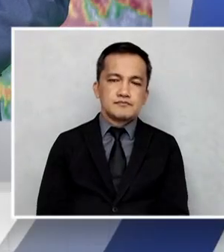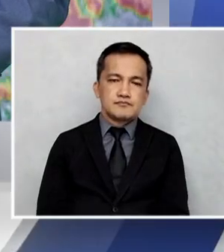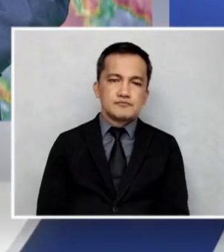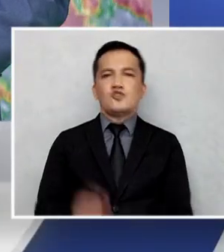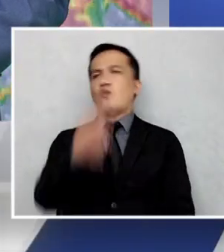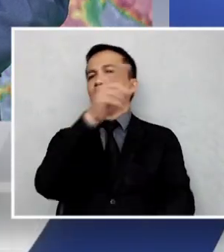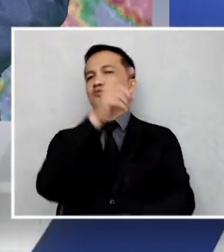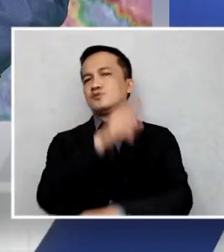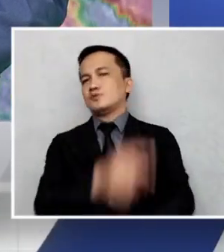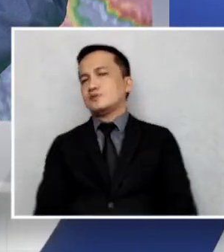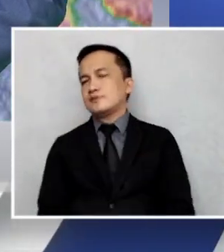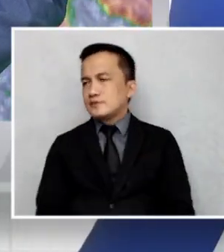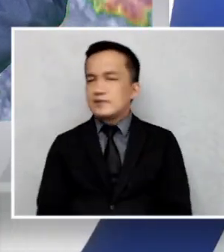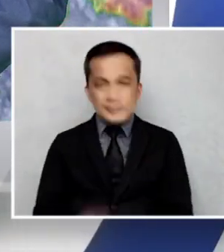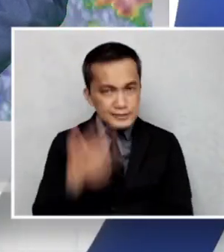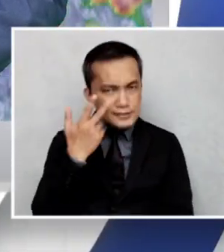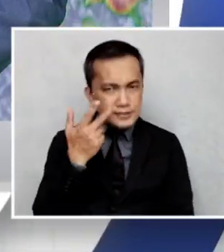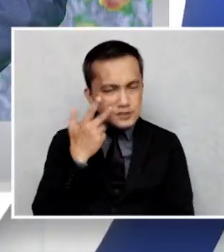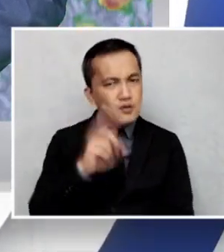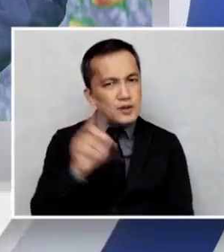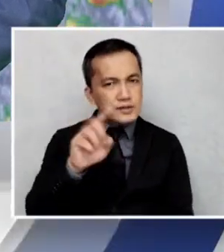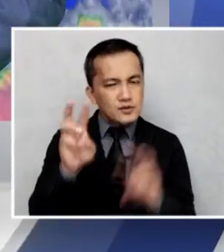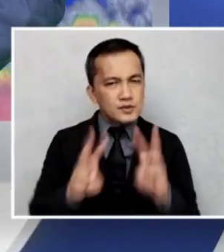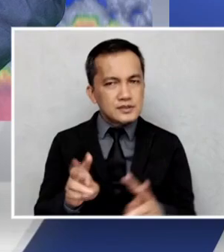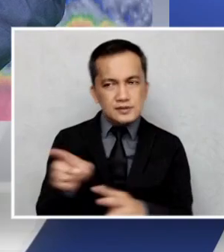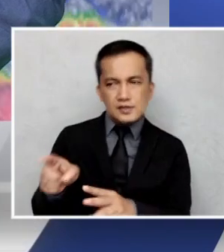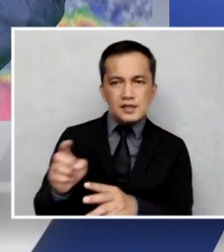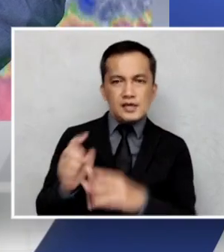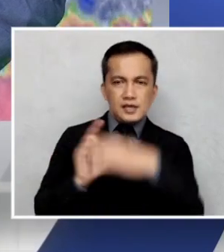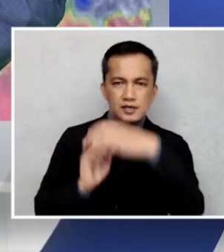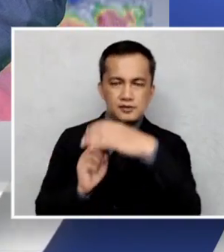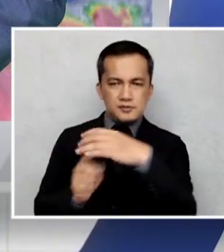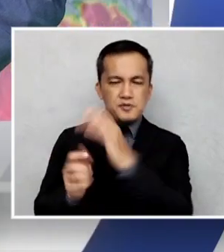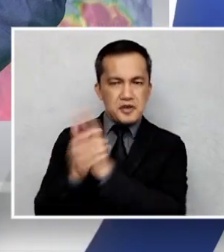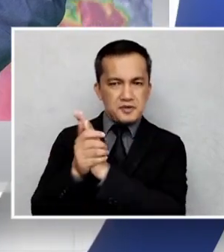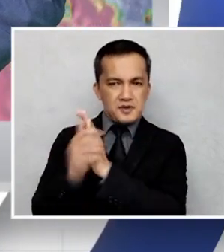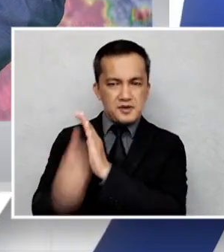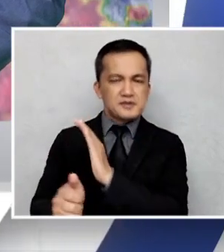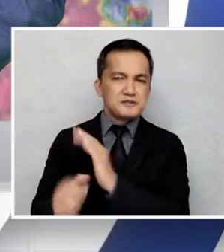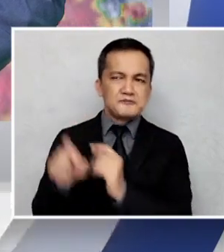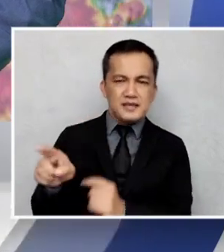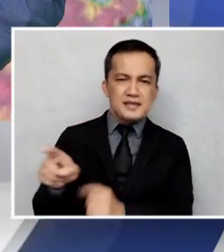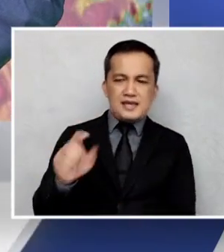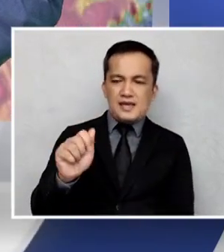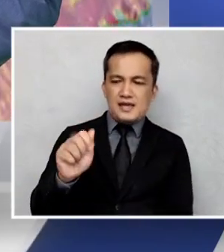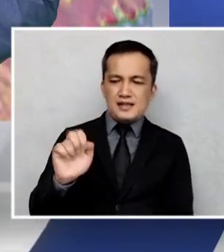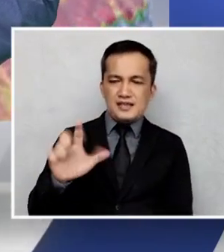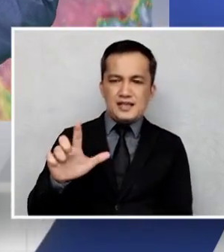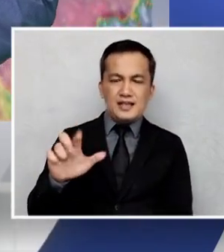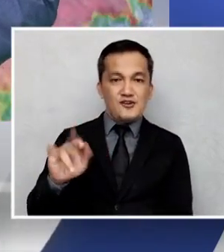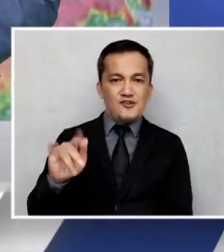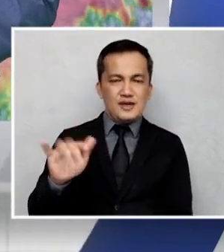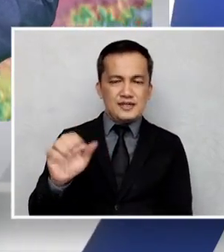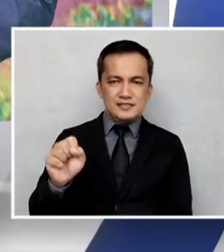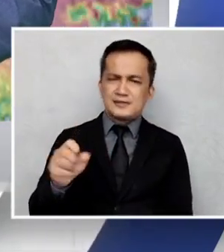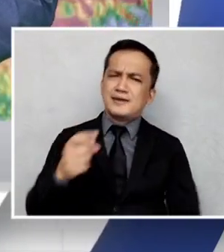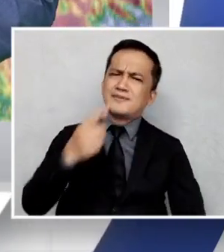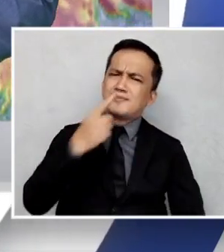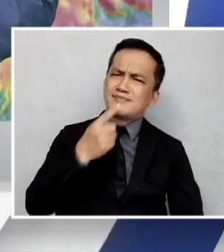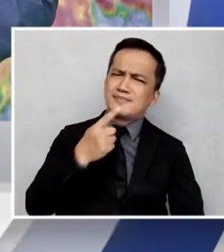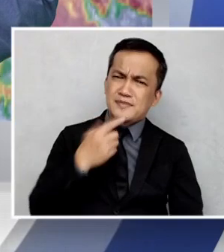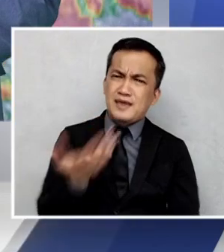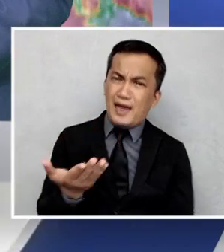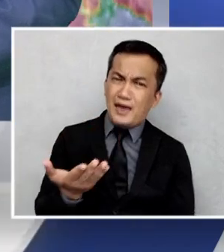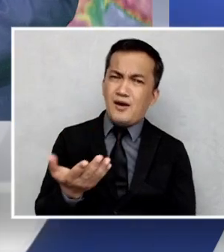Yun, alamin natin ngayon magiging lagay ng panahon mula kay ABS-CBN resident meteorologist Ariel Rojas. Ariel, anong